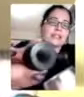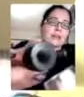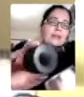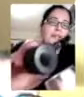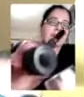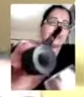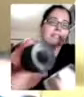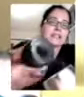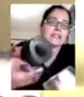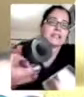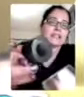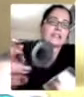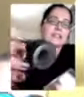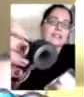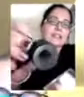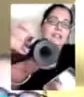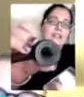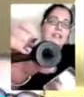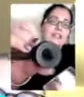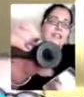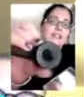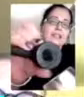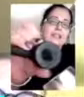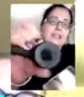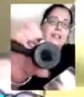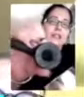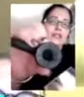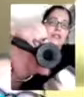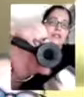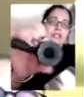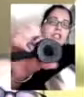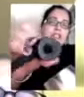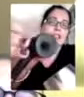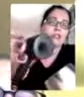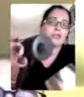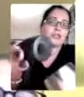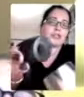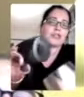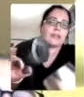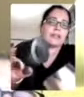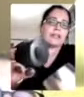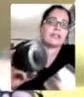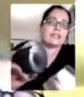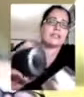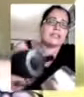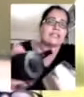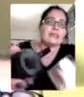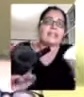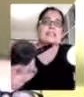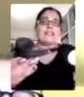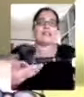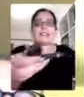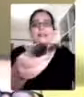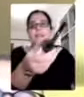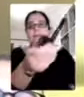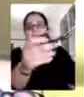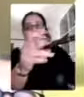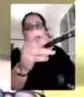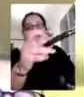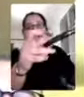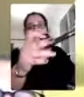içerisindeki tabakayı ayıralım. Evet, şunun içerisinde oluşmuş tabakayı kimin eline